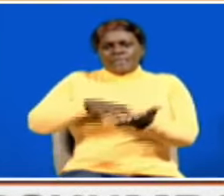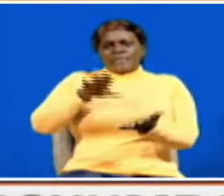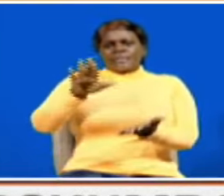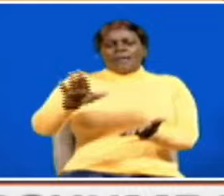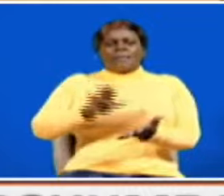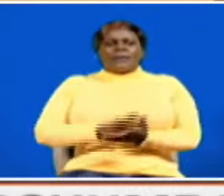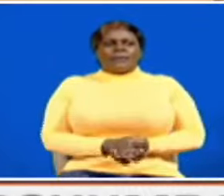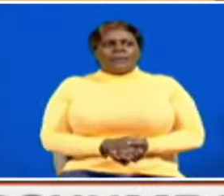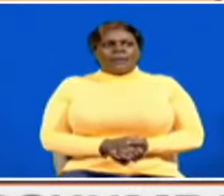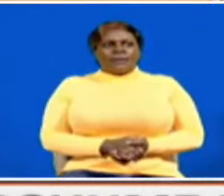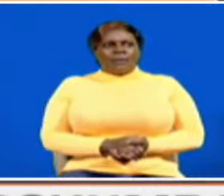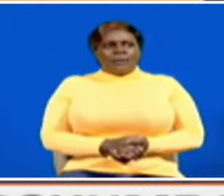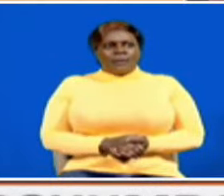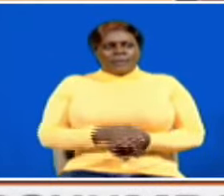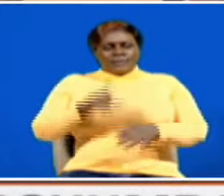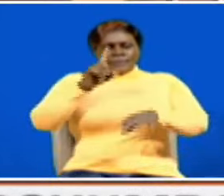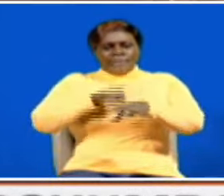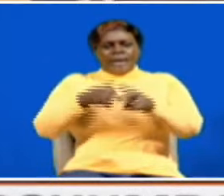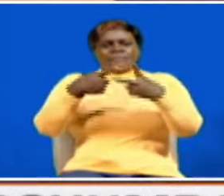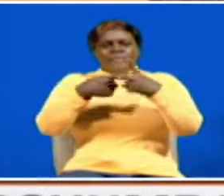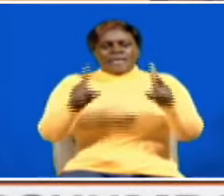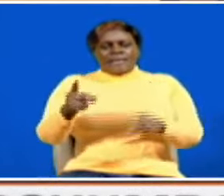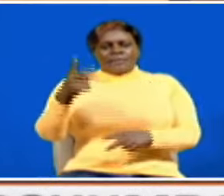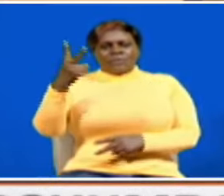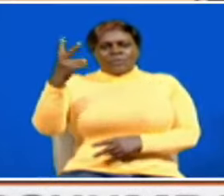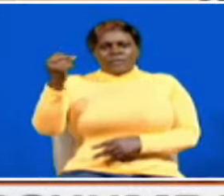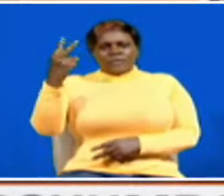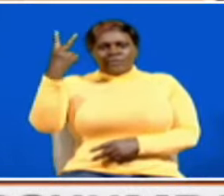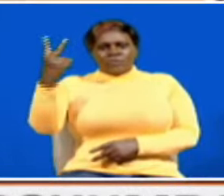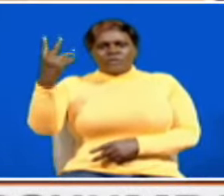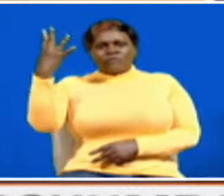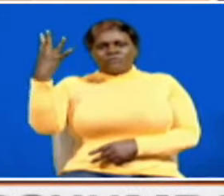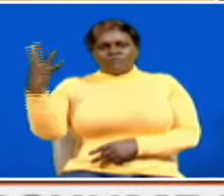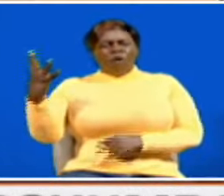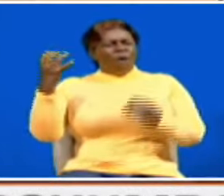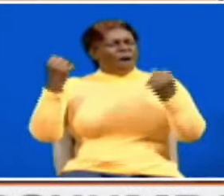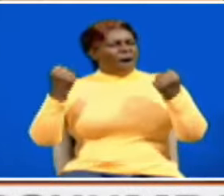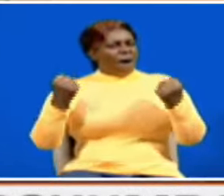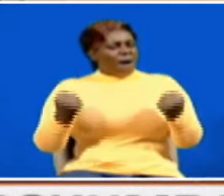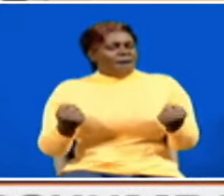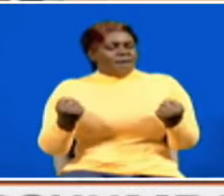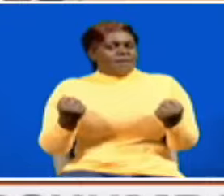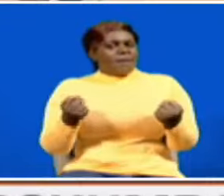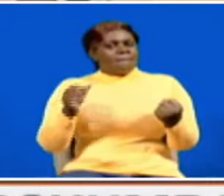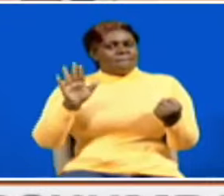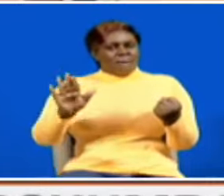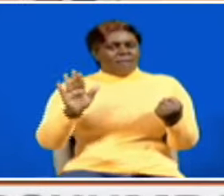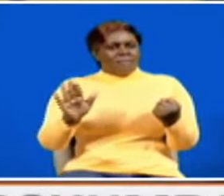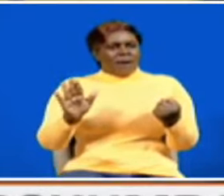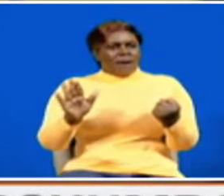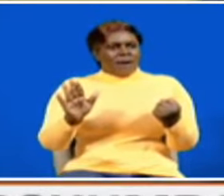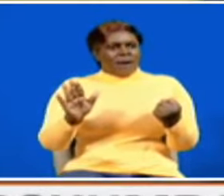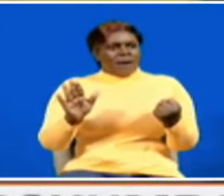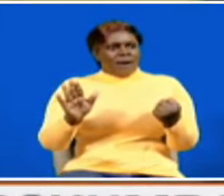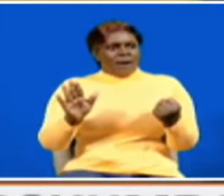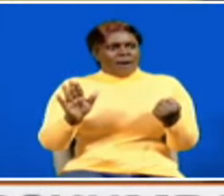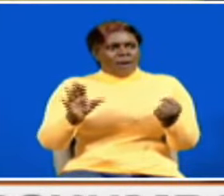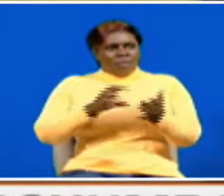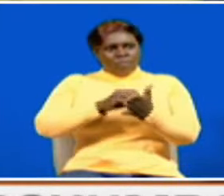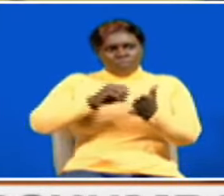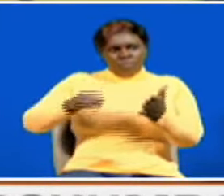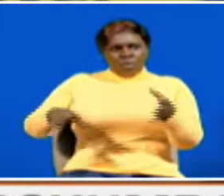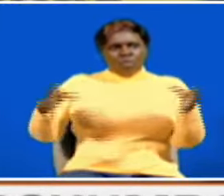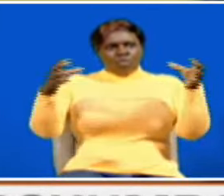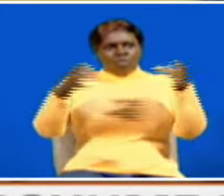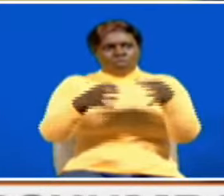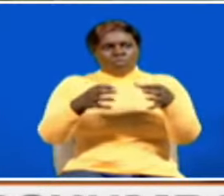Chumba. Mwanzo wa msimu wa mwaka 2024 ukawa mgumu zaidi kwa Chepchumba, akiishia kutemwa katika